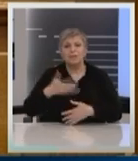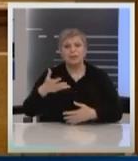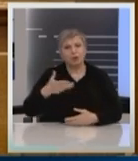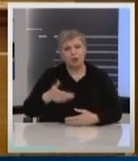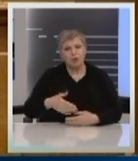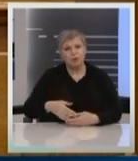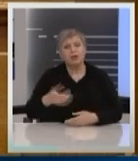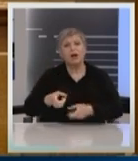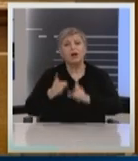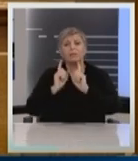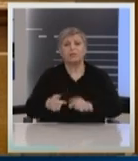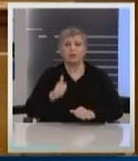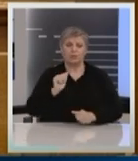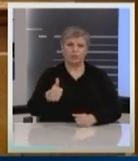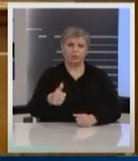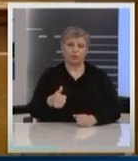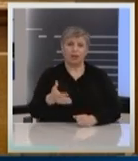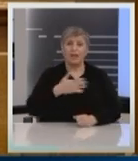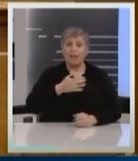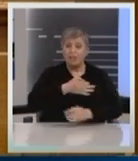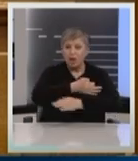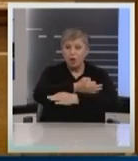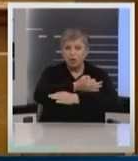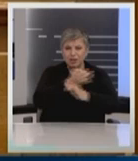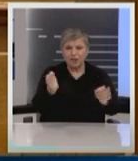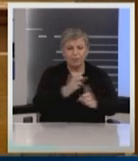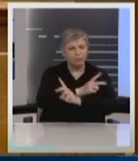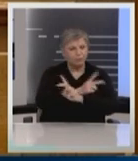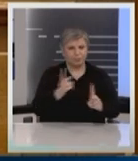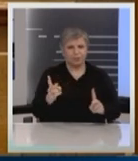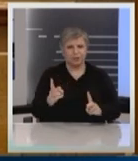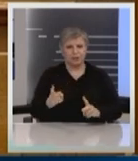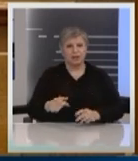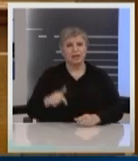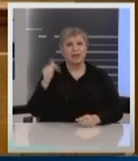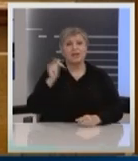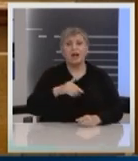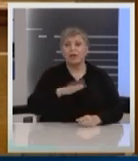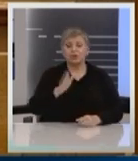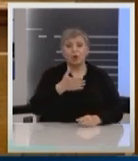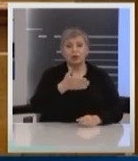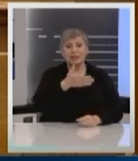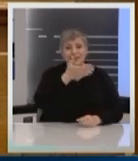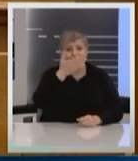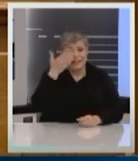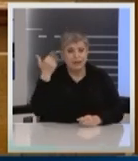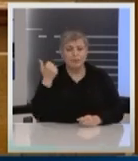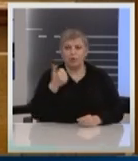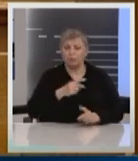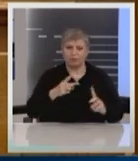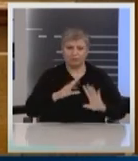Δηλώνω δημοσίως ότι αυτό που έγινε δεν είναι καθαρό, ούτε τίμιο, ούτε ο τρόπος που